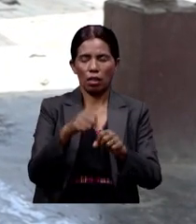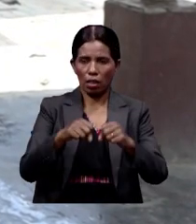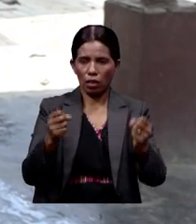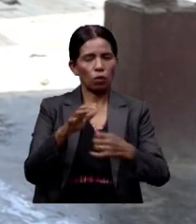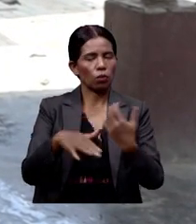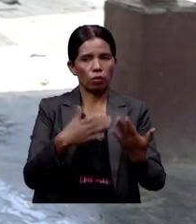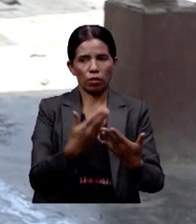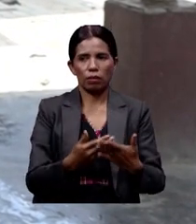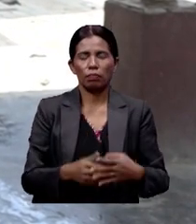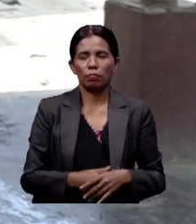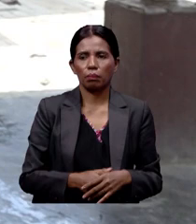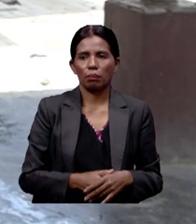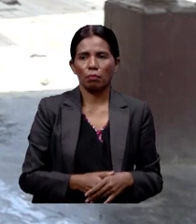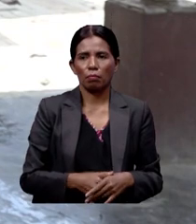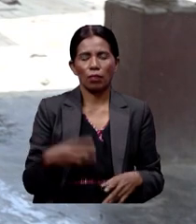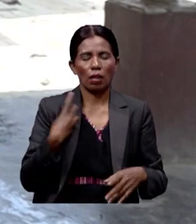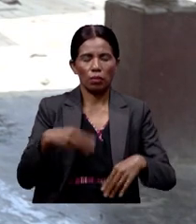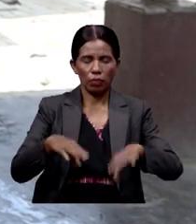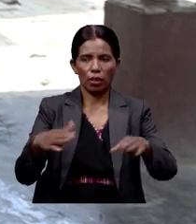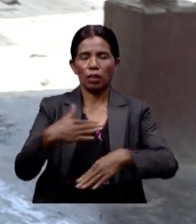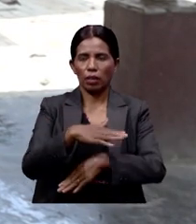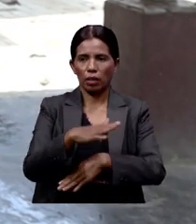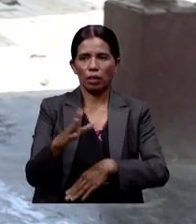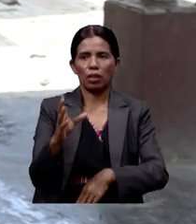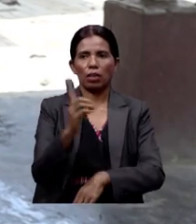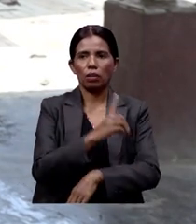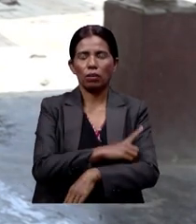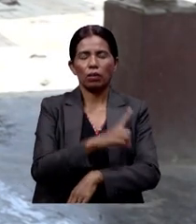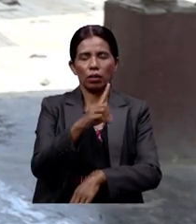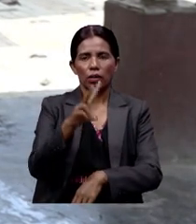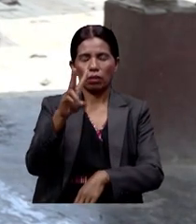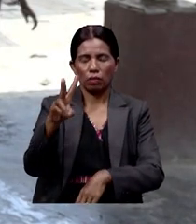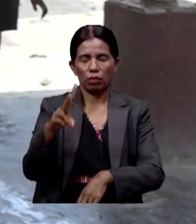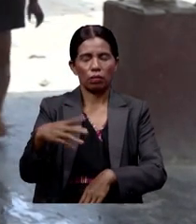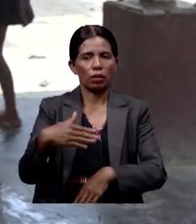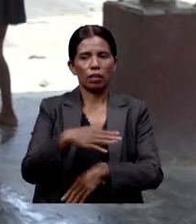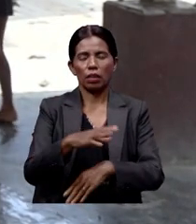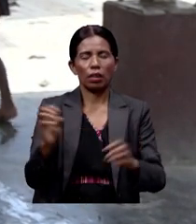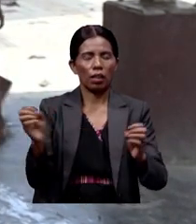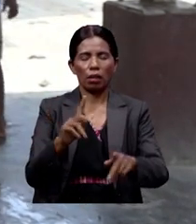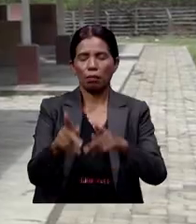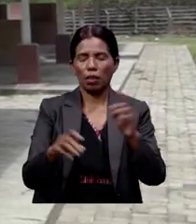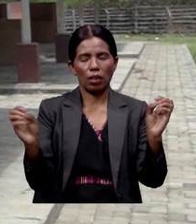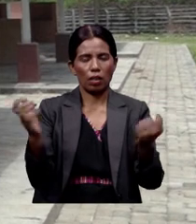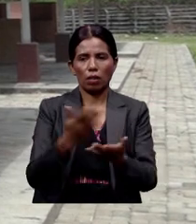ansa kami fang ikan mus lorong ida kalrua ikan atut ikan ladung foling kereta ladung